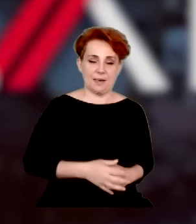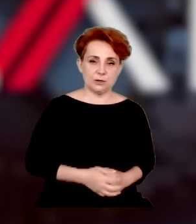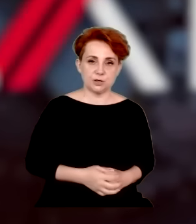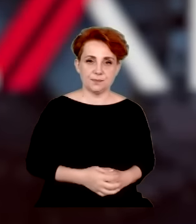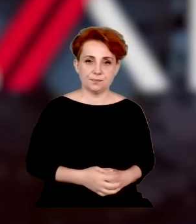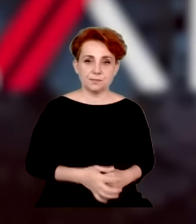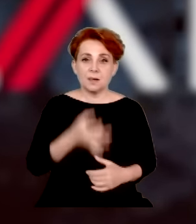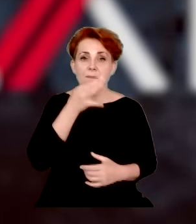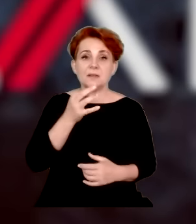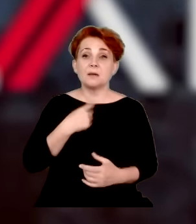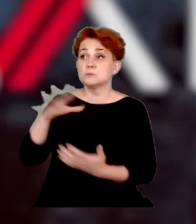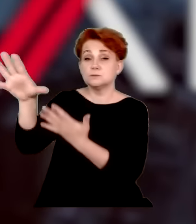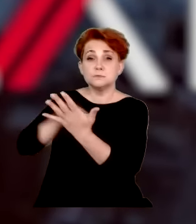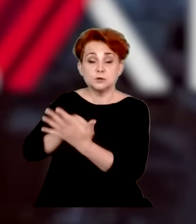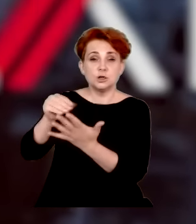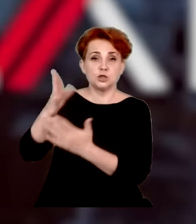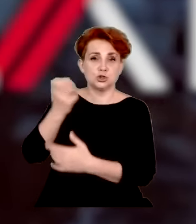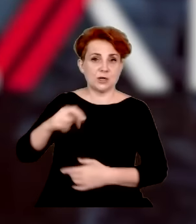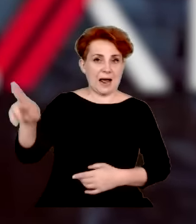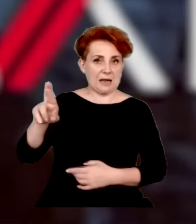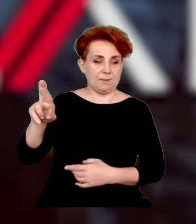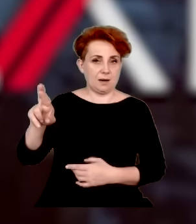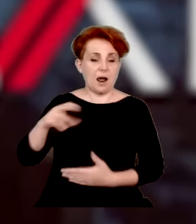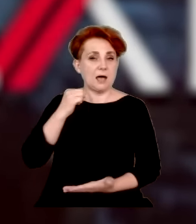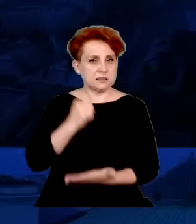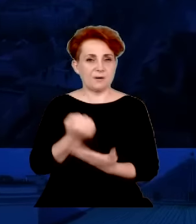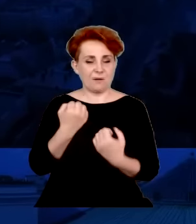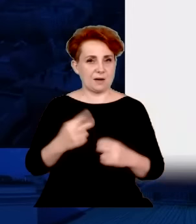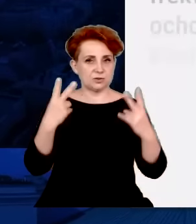za celebrytką Marianną Schreiber. Sprawa jest gardłowa.